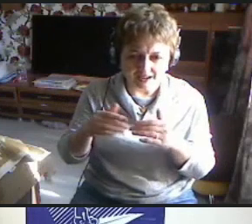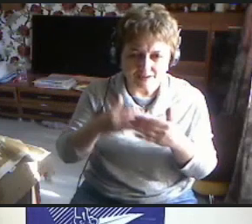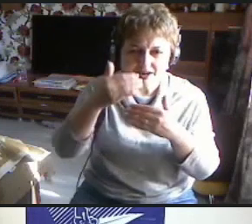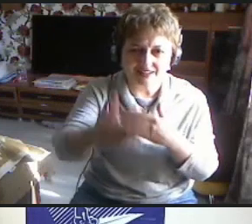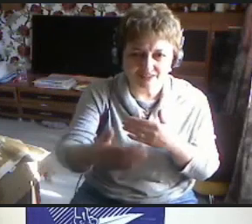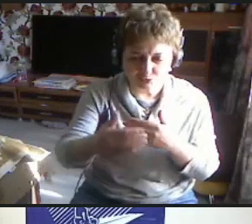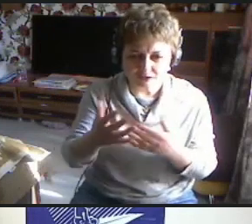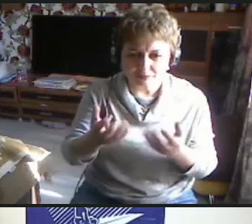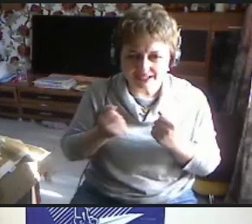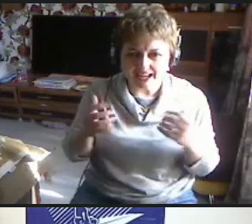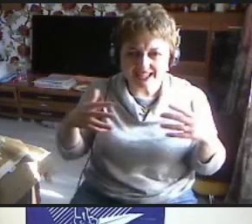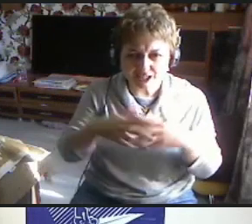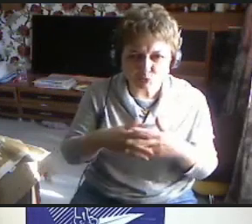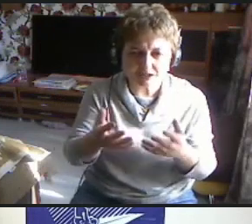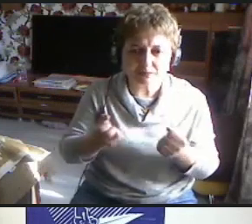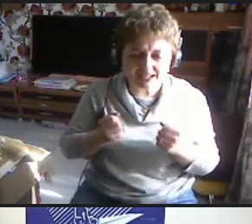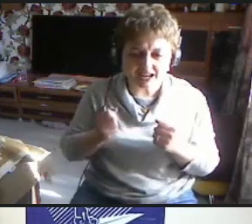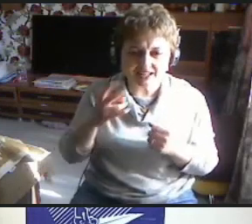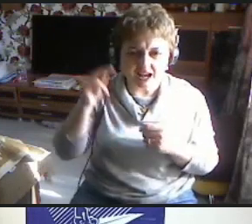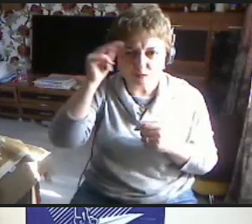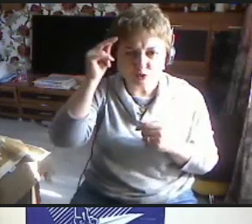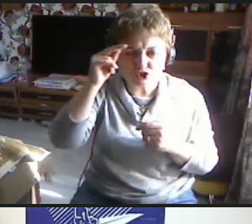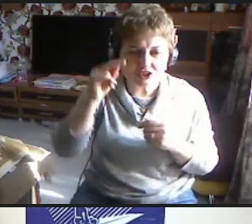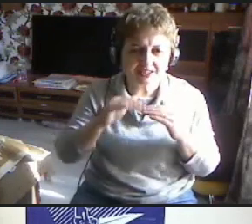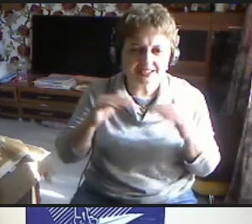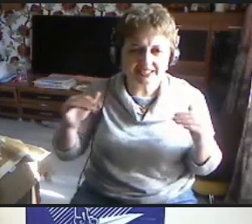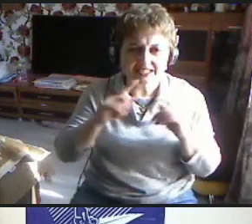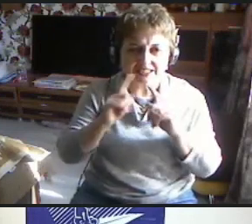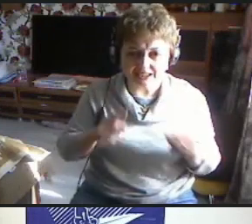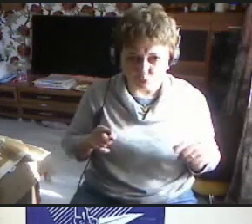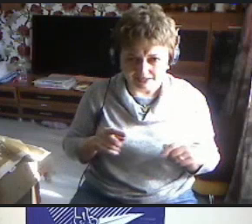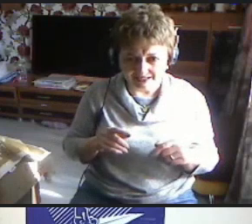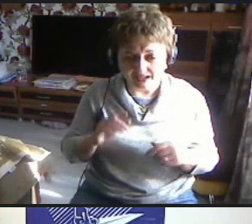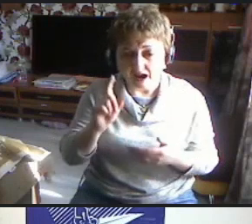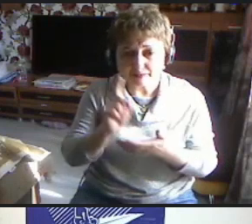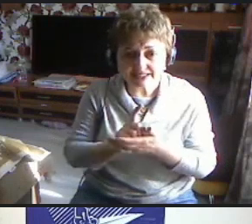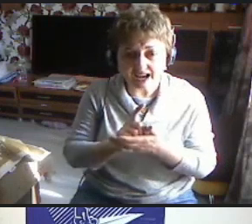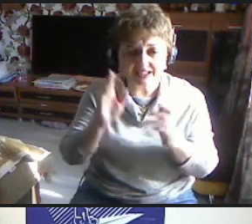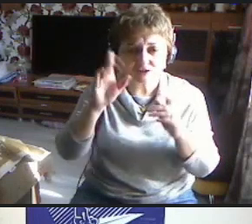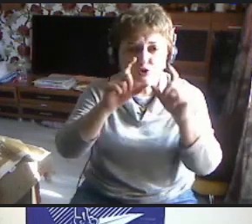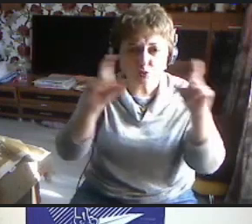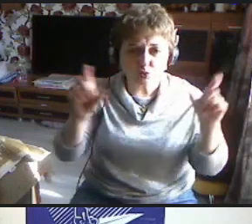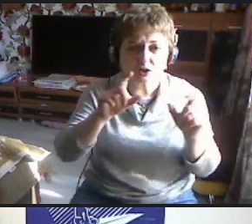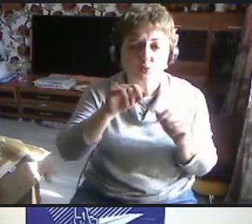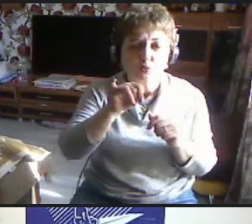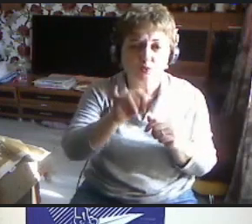на обучение детей с особенностями. Обязательно в школе у вас должно быть